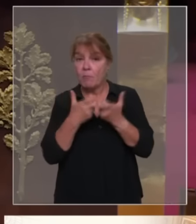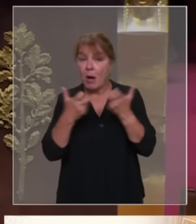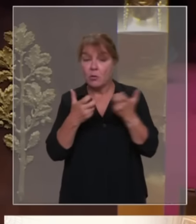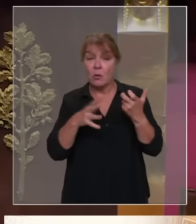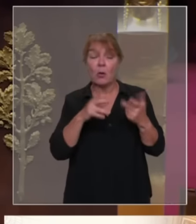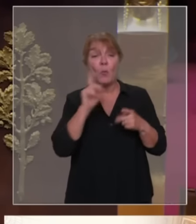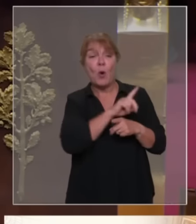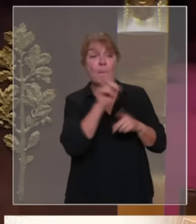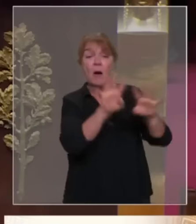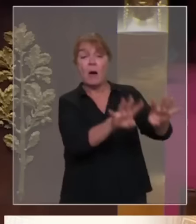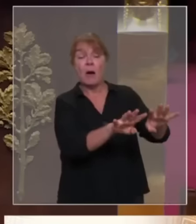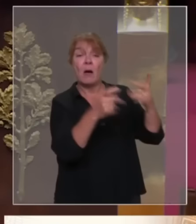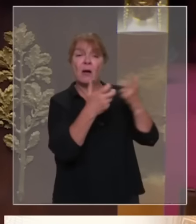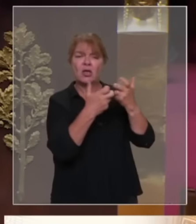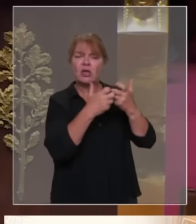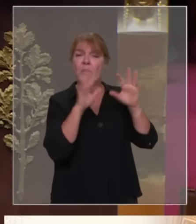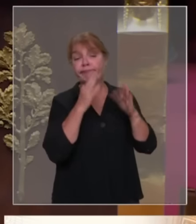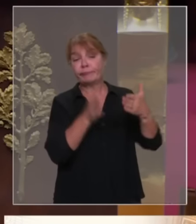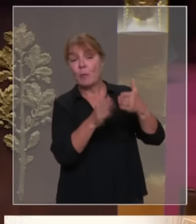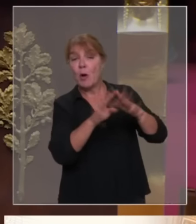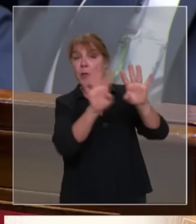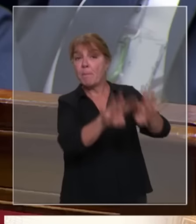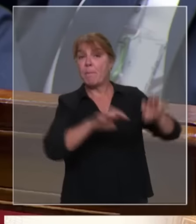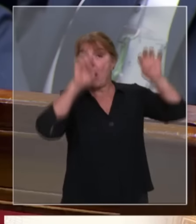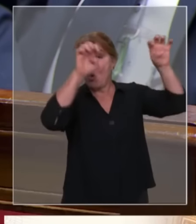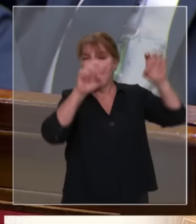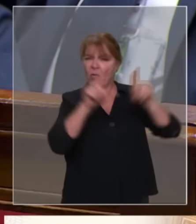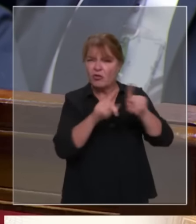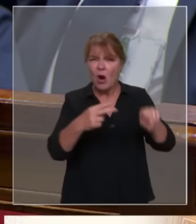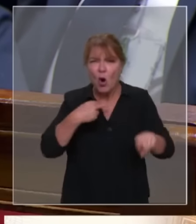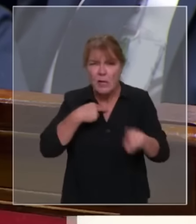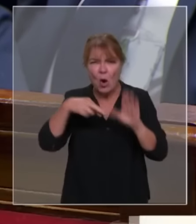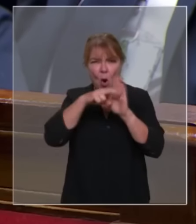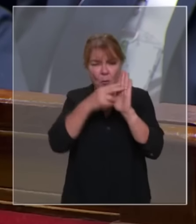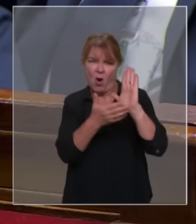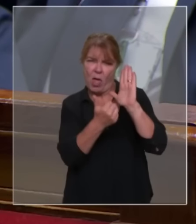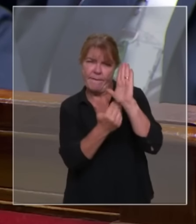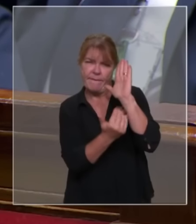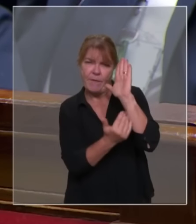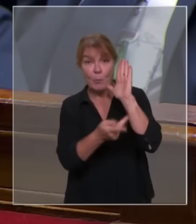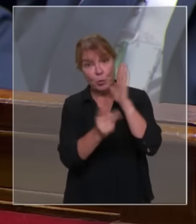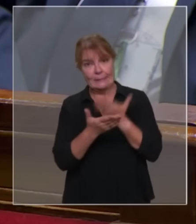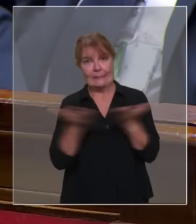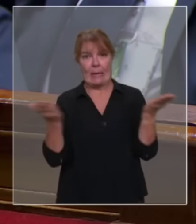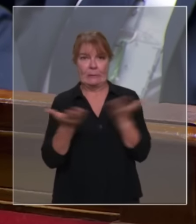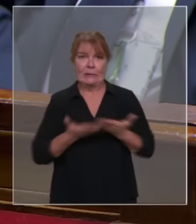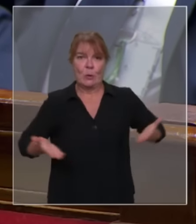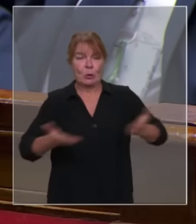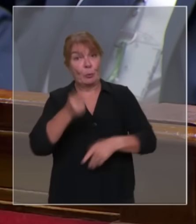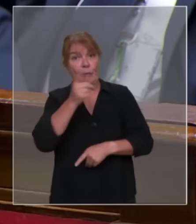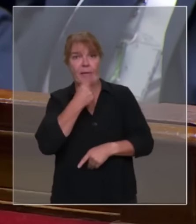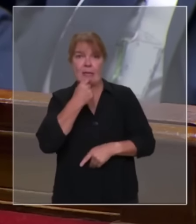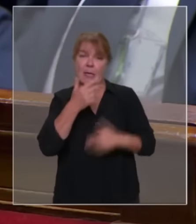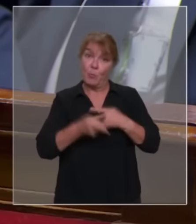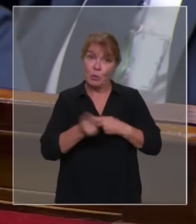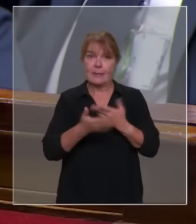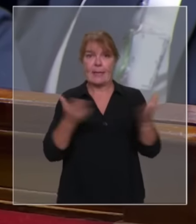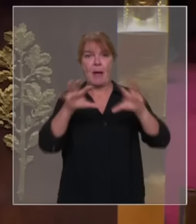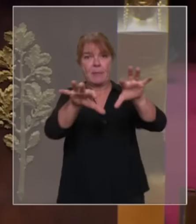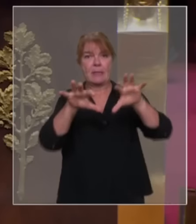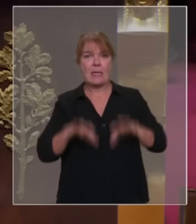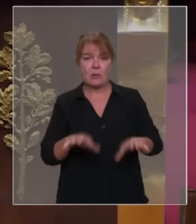demanderons au Parlement de lever les obstacles qui relèvent de la réglementation en vigueur. Je demanderai aux membres de mon